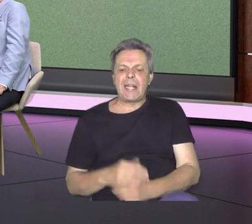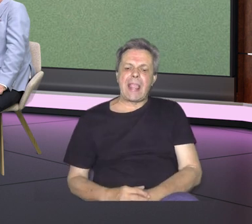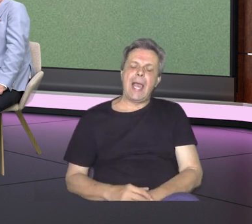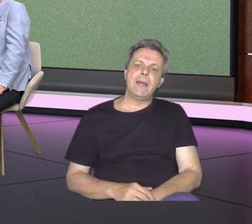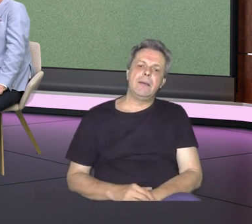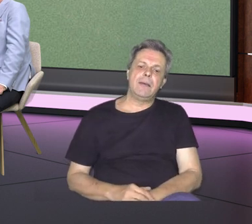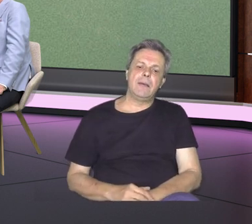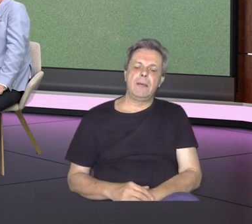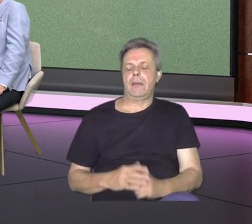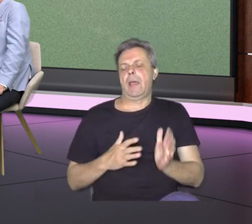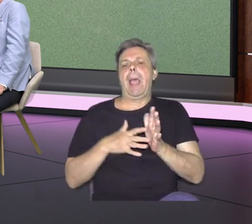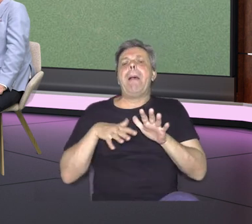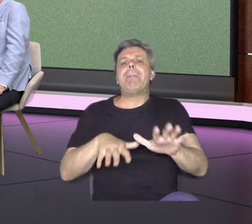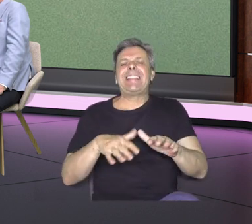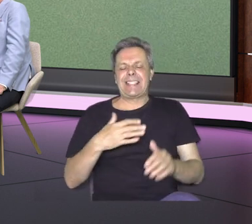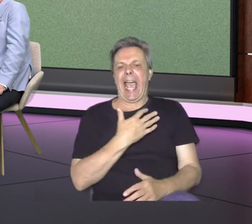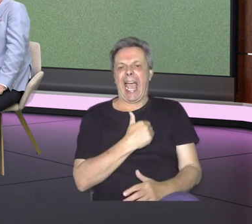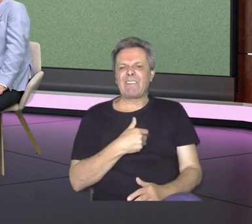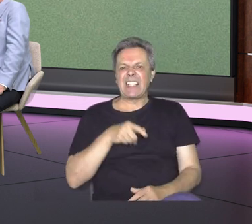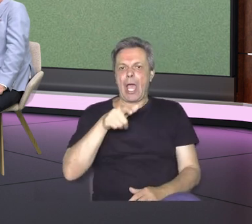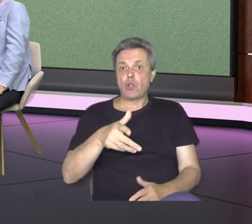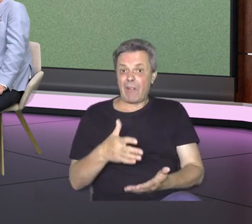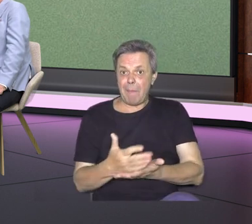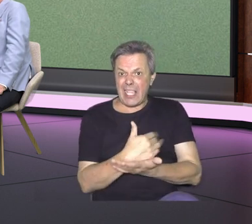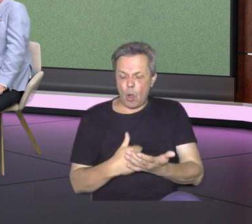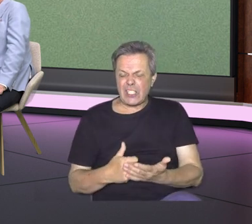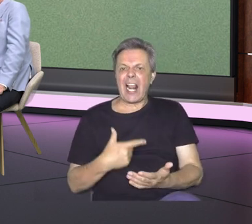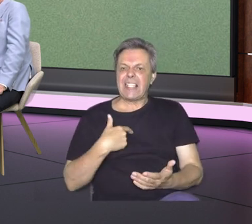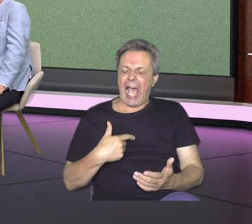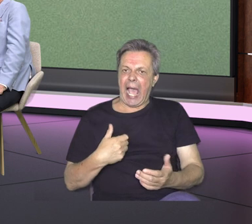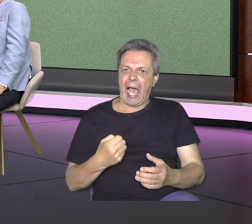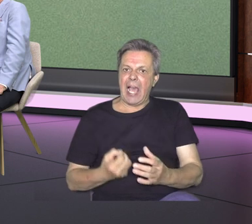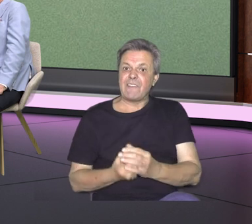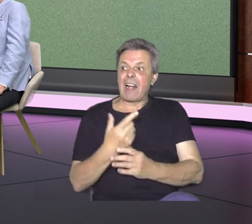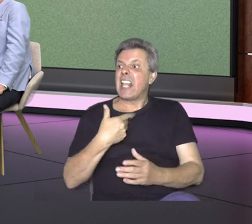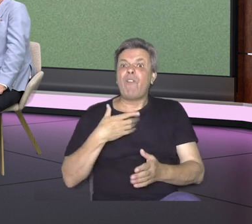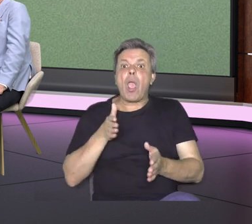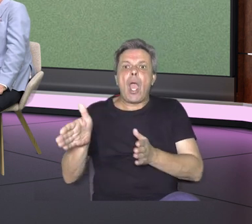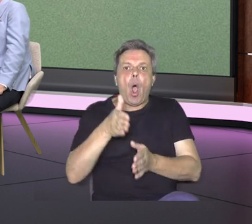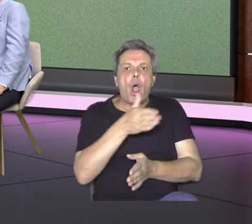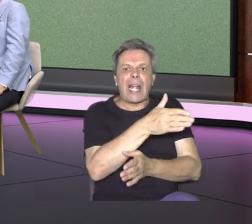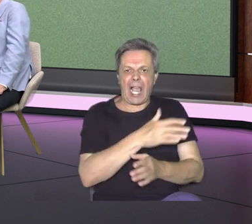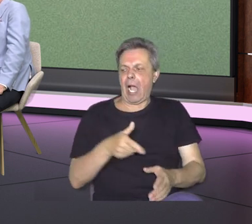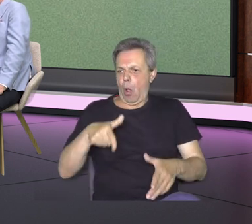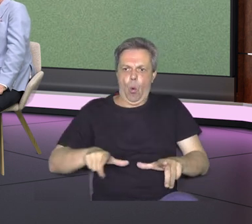formiranja. Matica Hrvatska je to vrijeme iskoristila i za formiranje svojih ogranaka po cijeloj